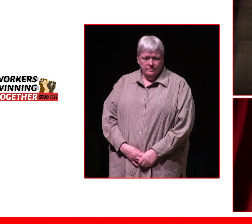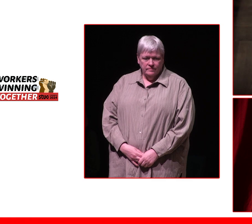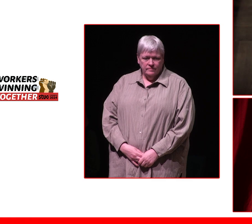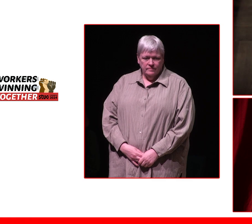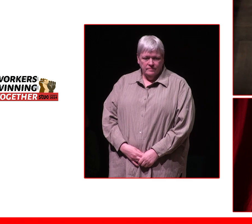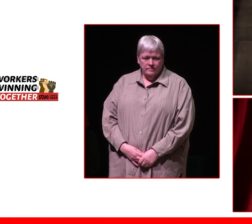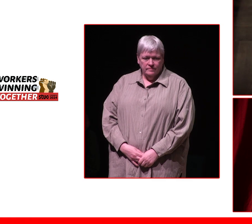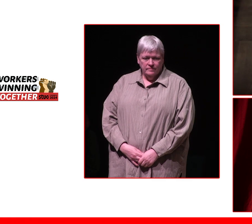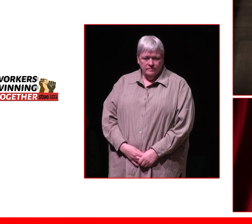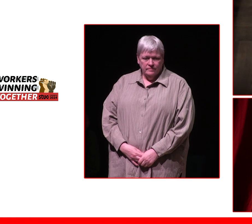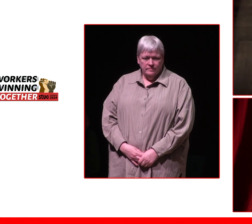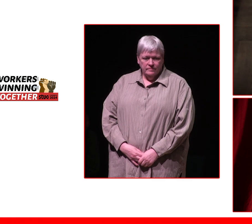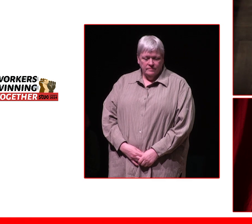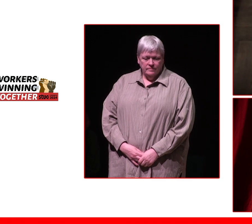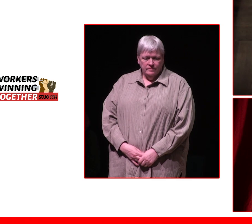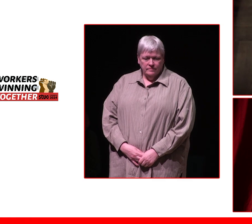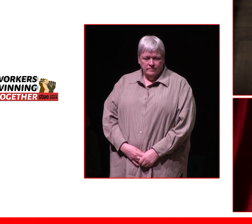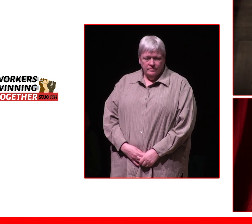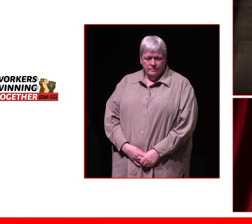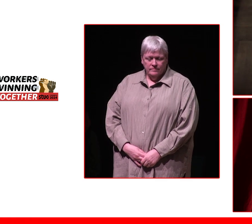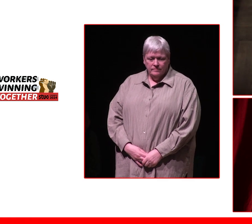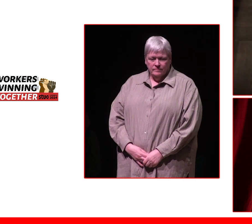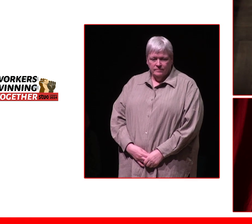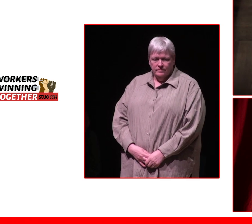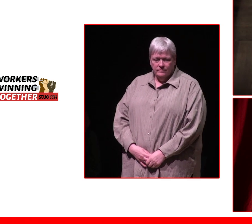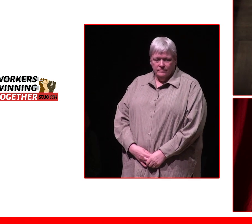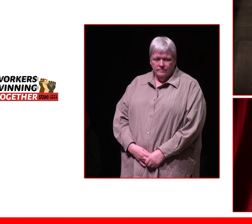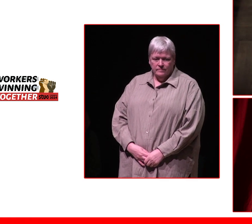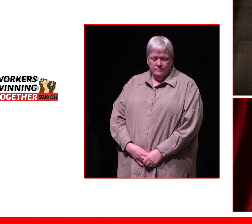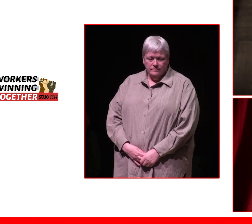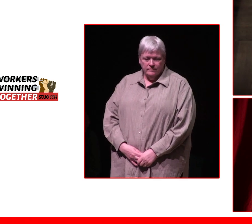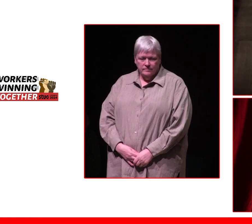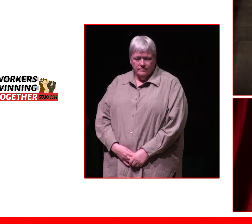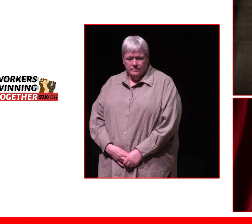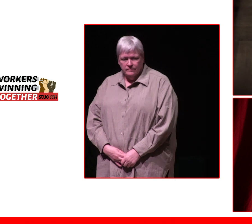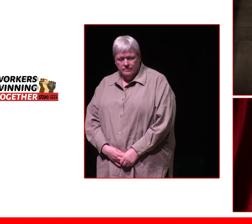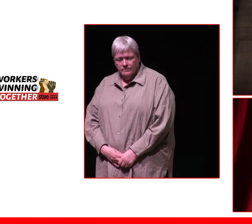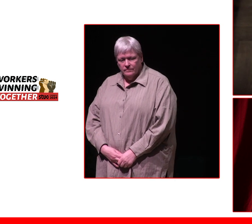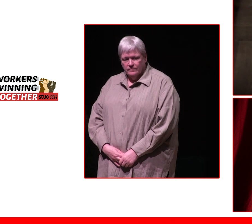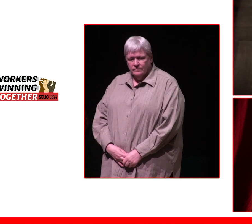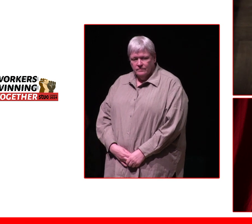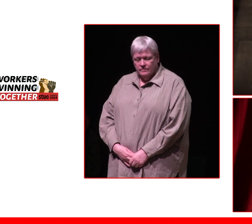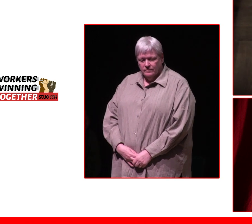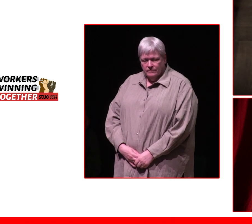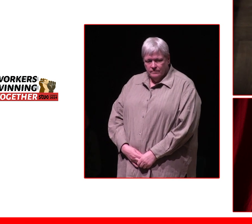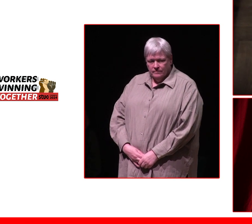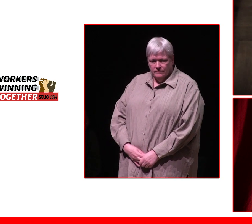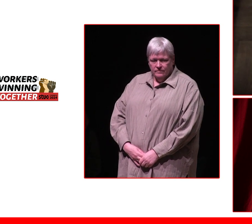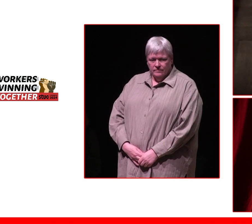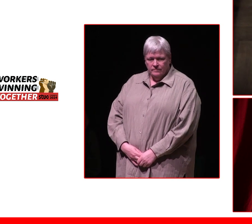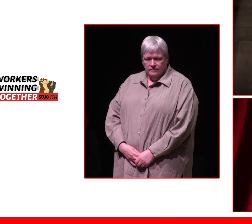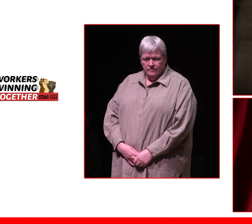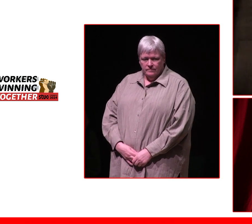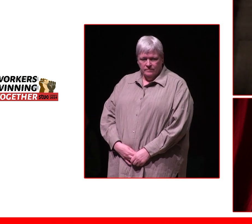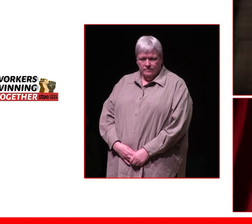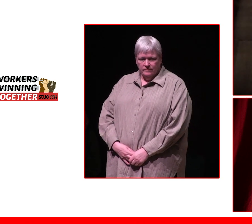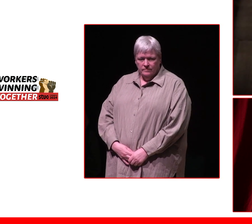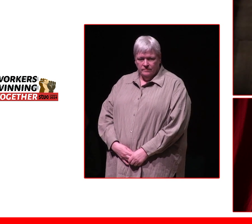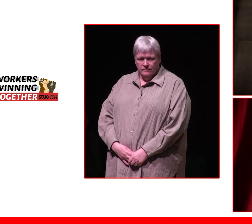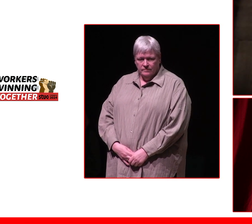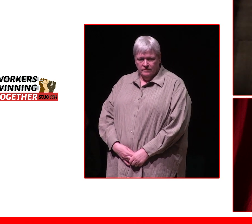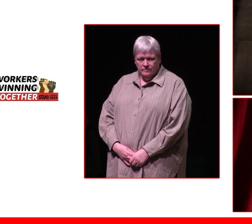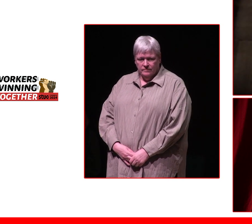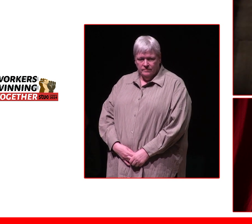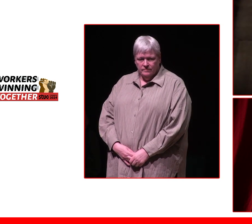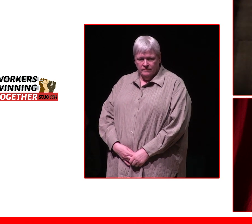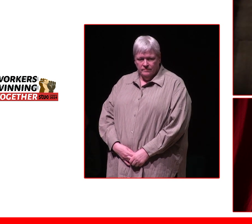الأساسية المطلوبة من كل الحركة النقابية في العالم هو إنهاء الاحتلال الإسرائيلي